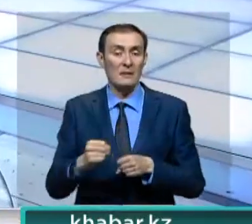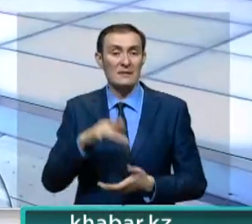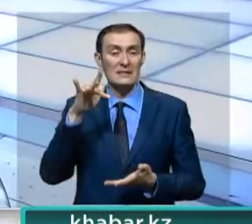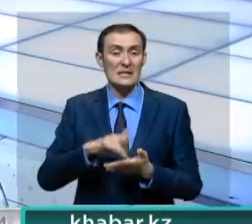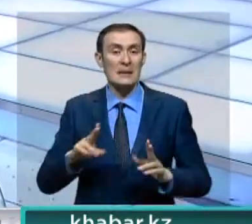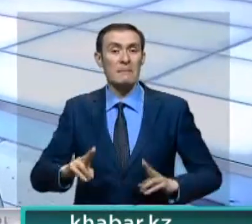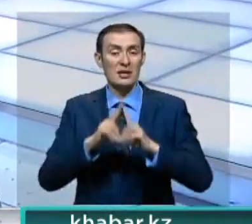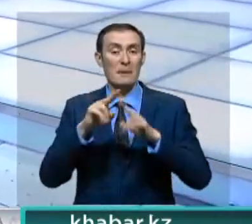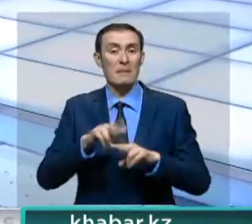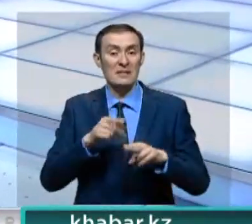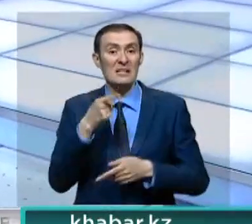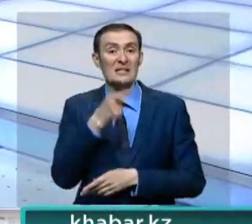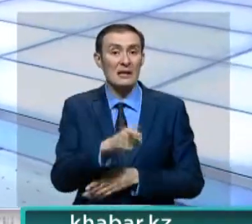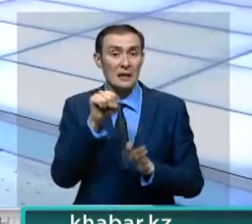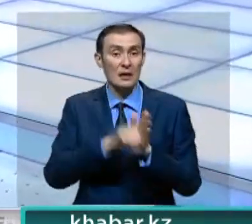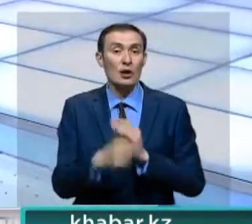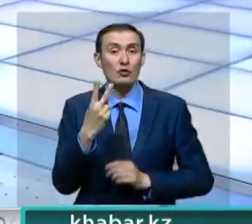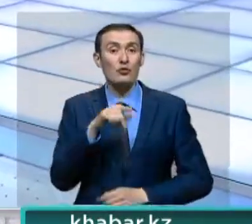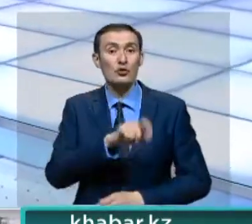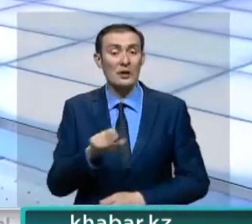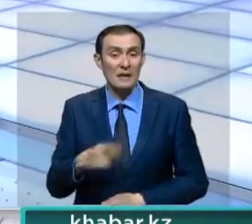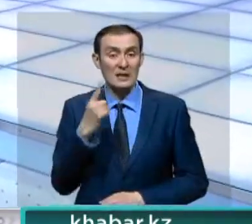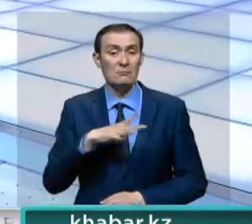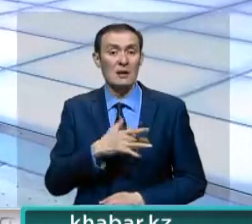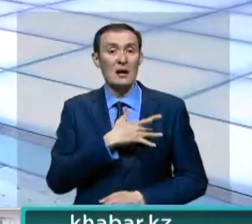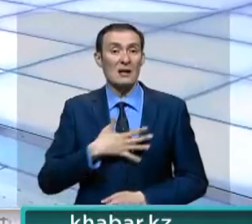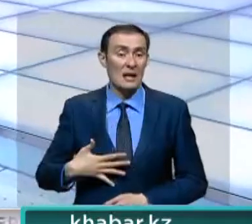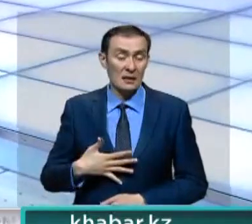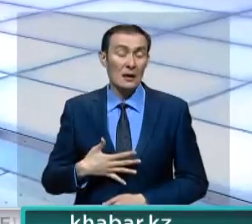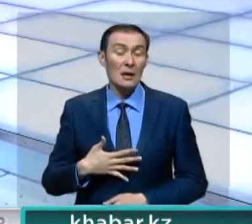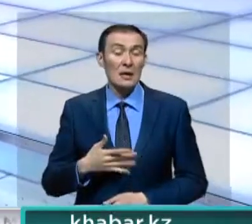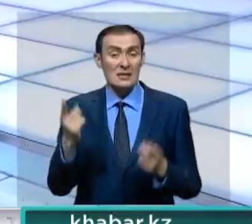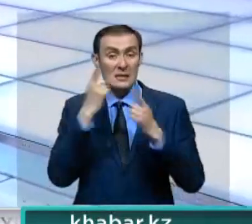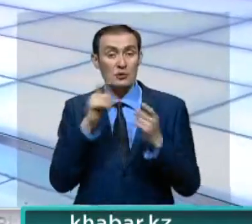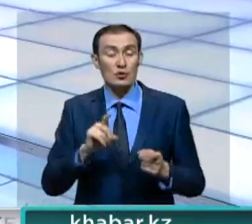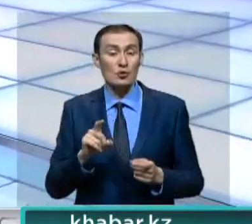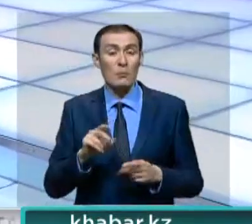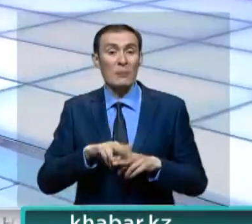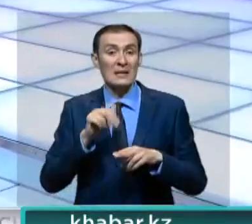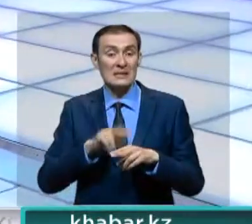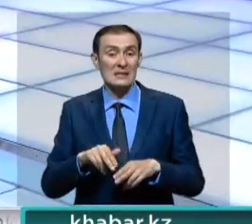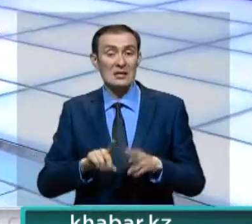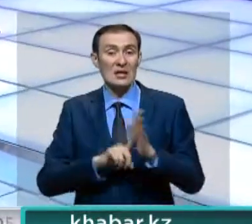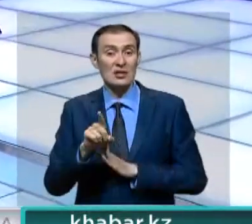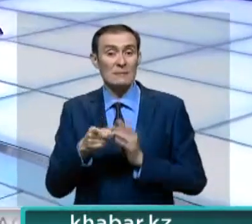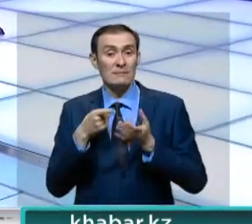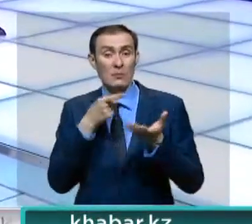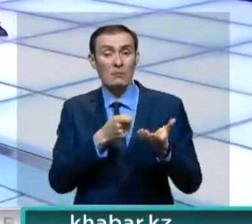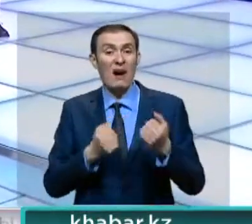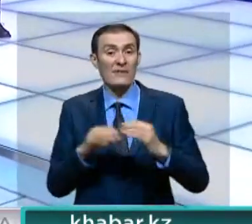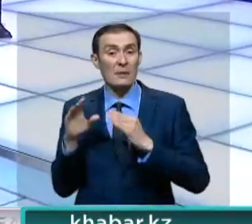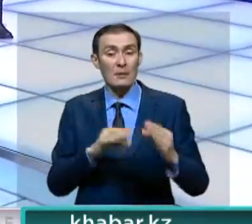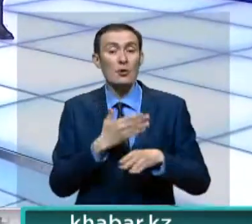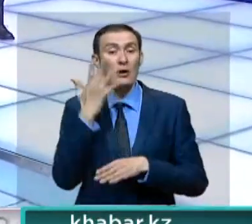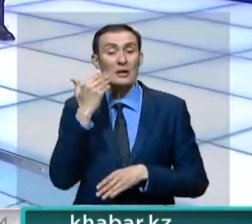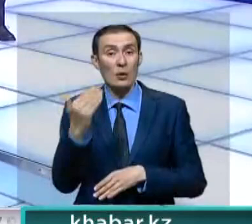центре Парижа силовики застрелили двух человек, еще один получил ранение. Сообщается, что полицейские открыли огонь по автомобилю